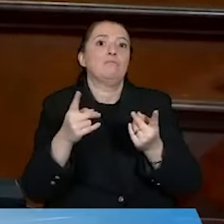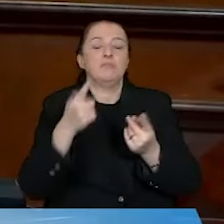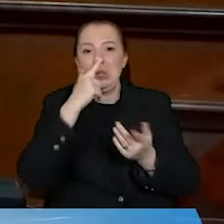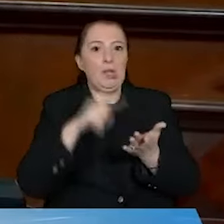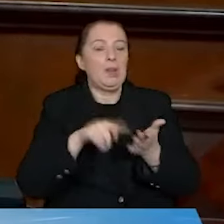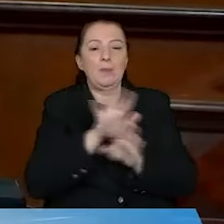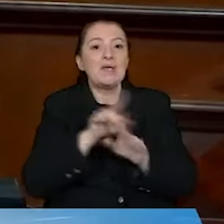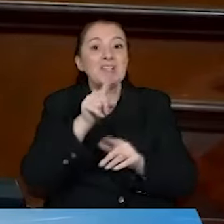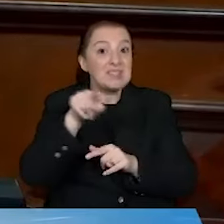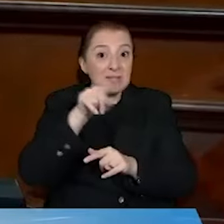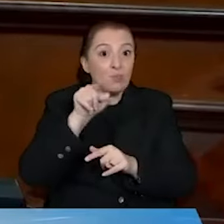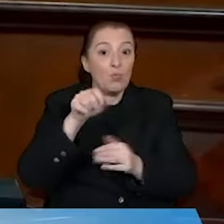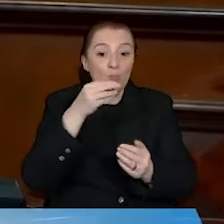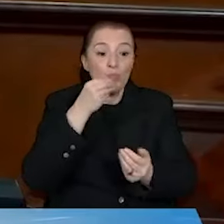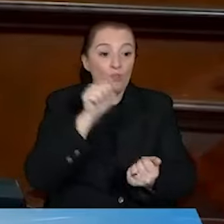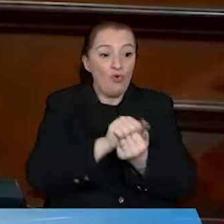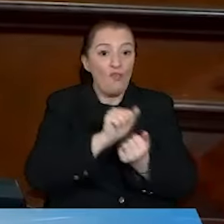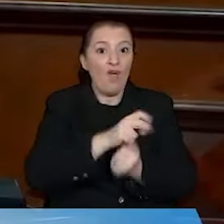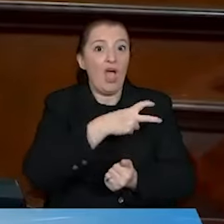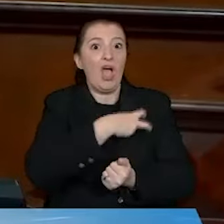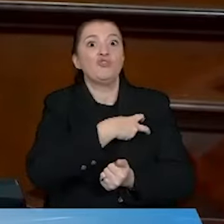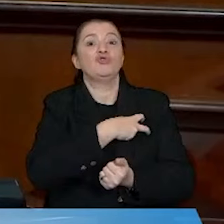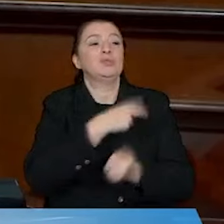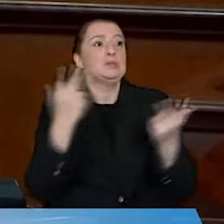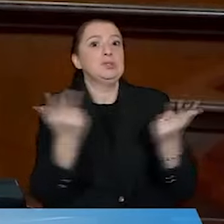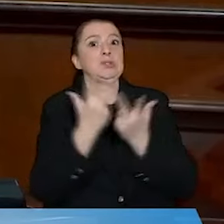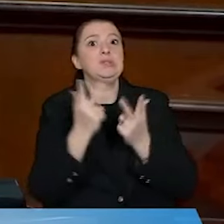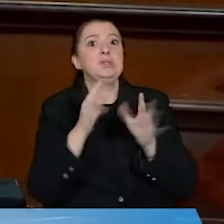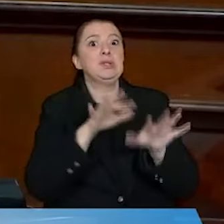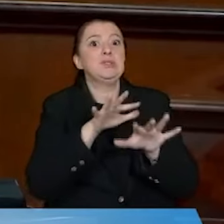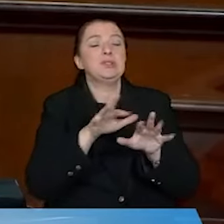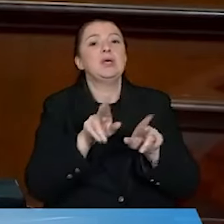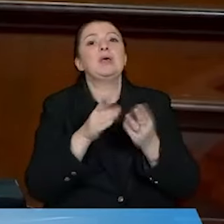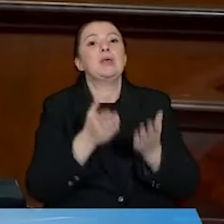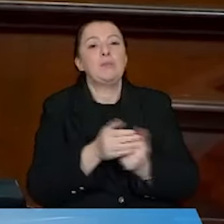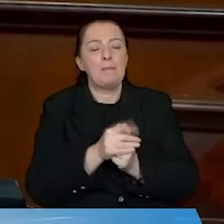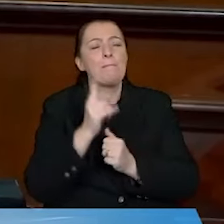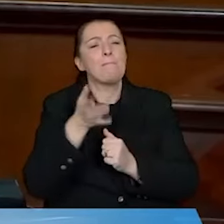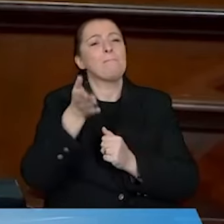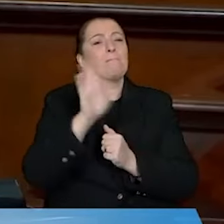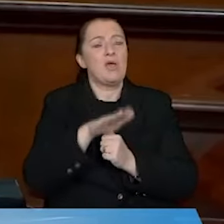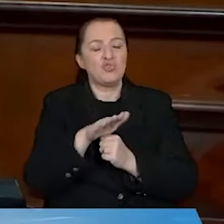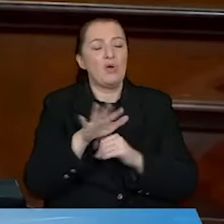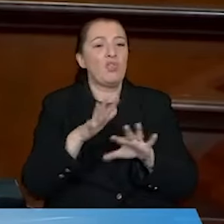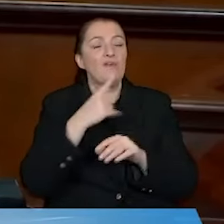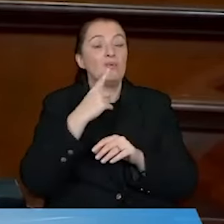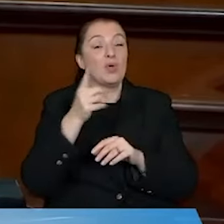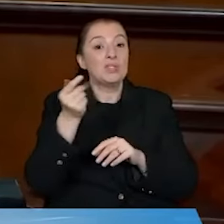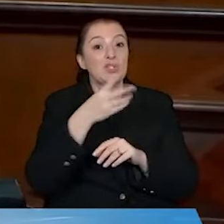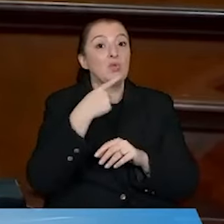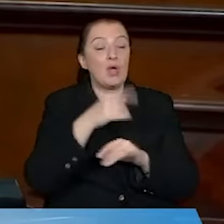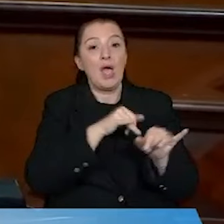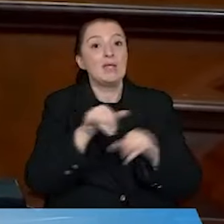aşkı Mecnun'un Leyla'ya olan aşkını solladı. İşin trajikomik başka tarafı da Sayıştay diyor ki,